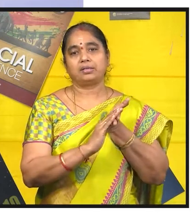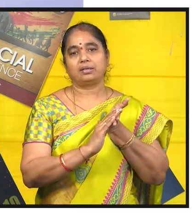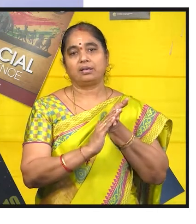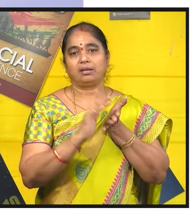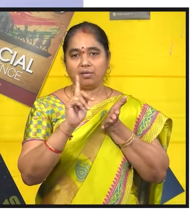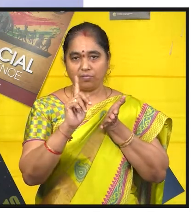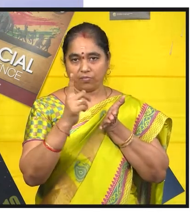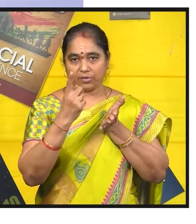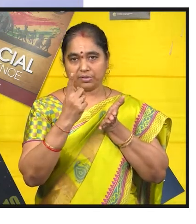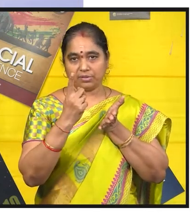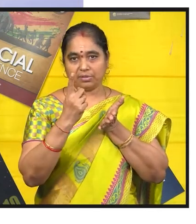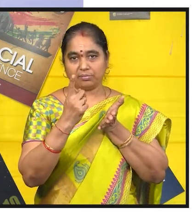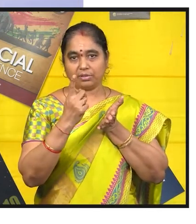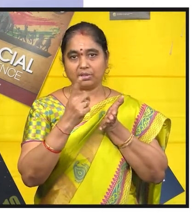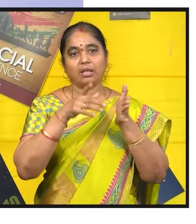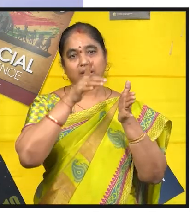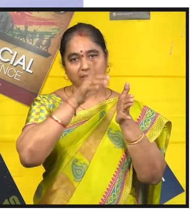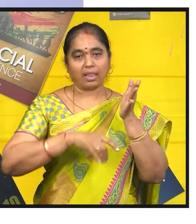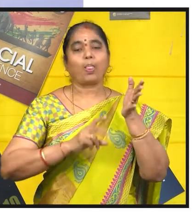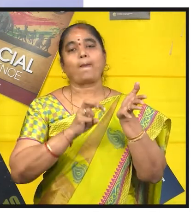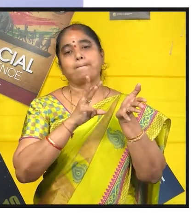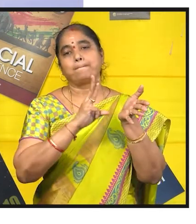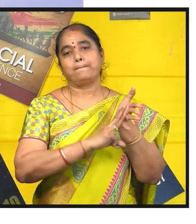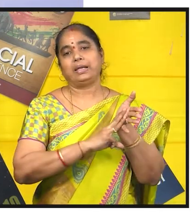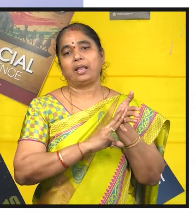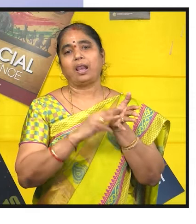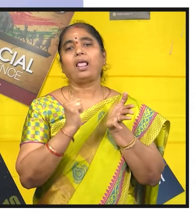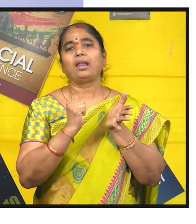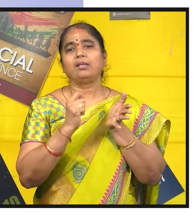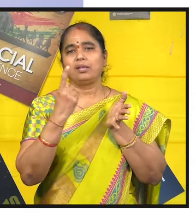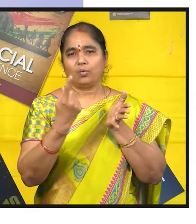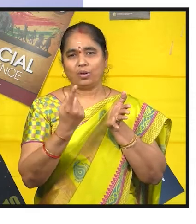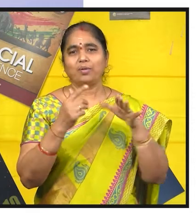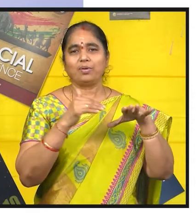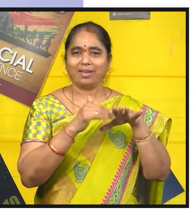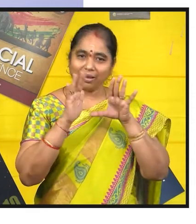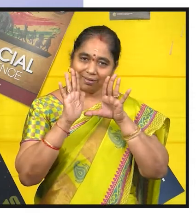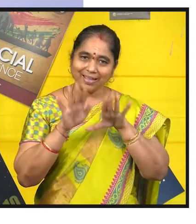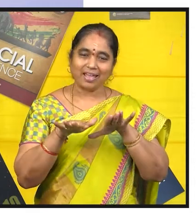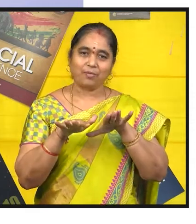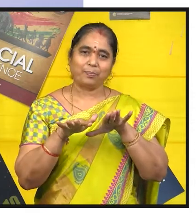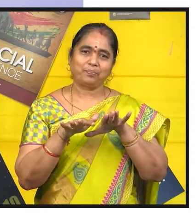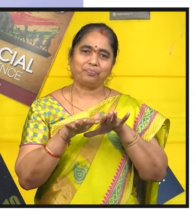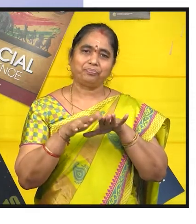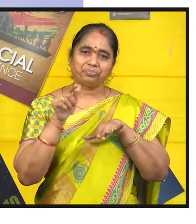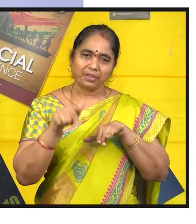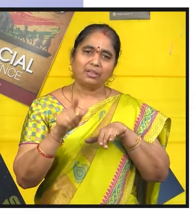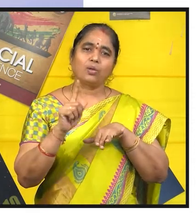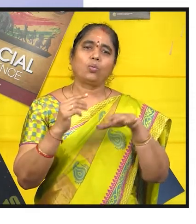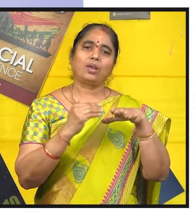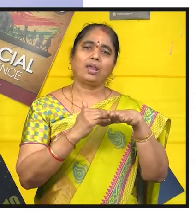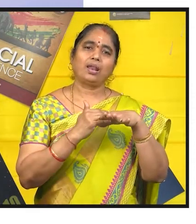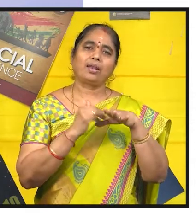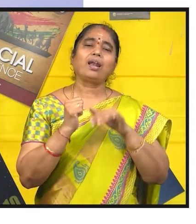ஹைட்ரஜன். இதுதான் முதல் நமக்கு வரக்கூடிய தனிமம். அப்போ இதில் என்ன இருக்க முடியும்னு சொன்னால் ஒரே ஒரு எலக்ட்ரான் தான் இருக்க முடியும். இந்த